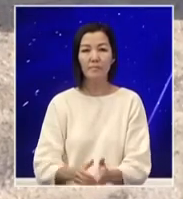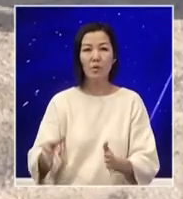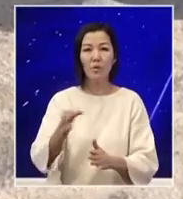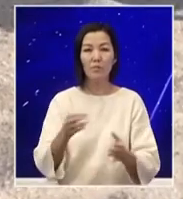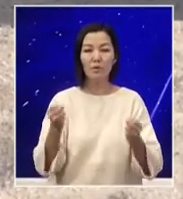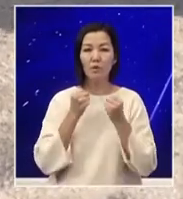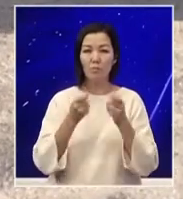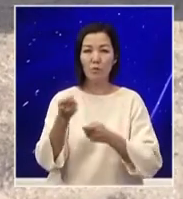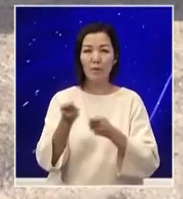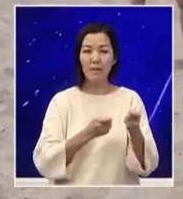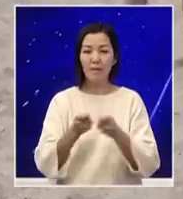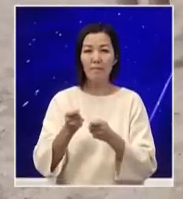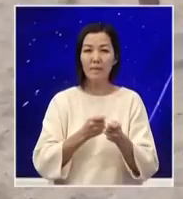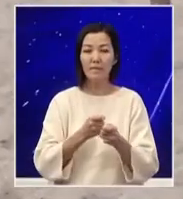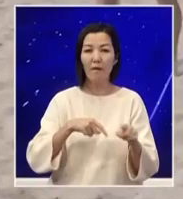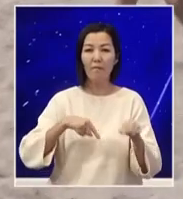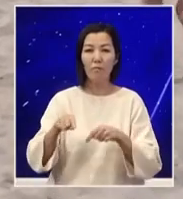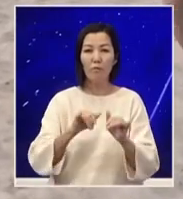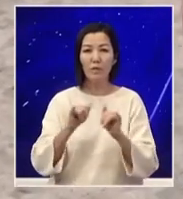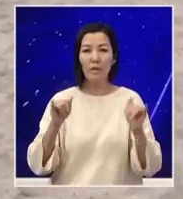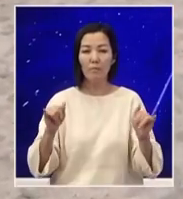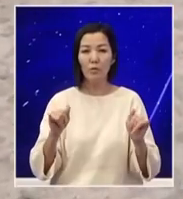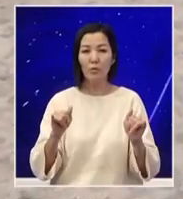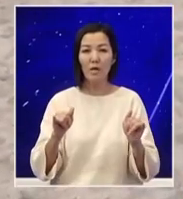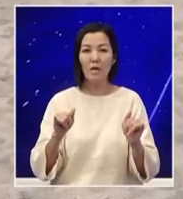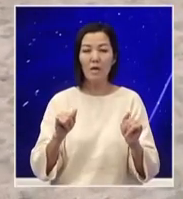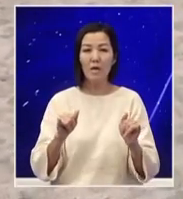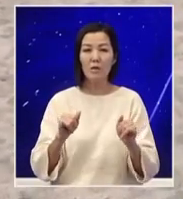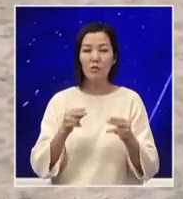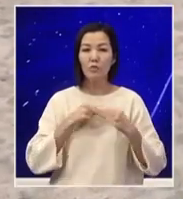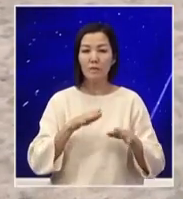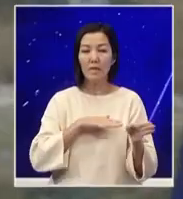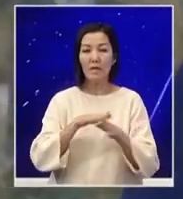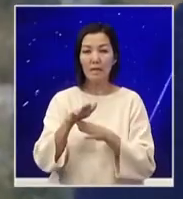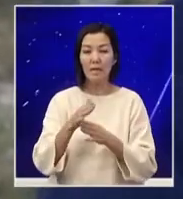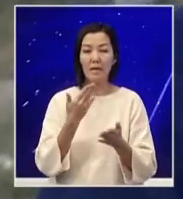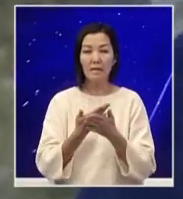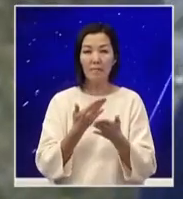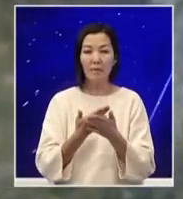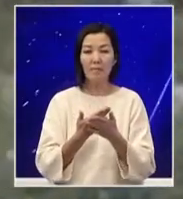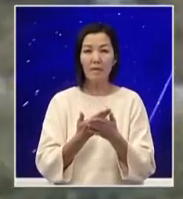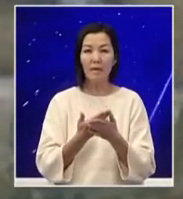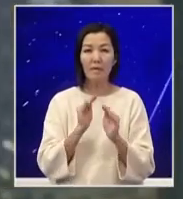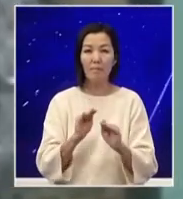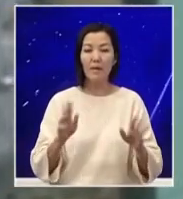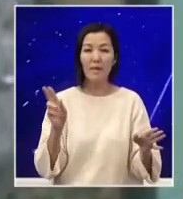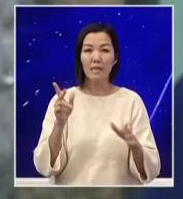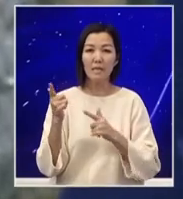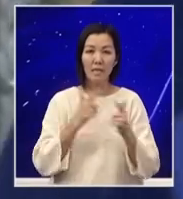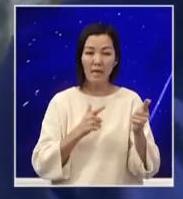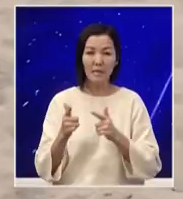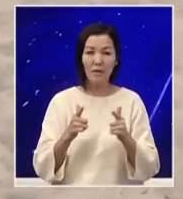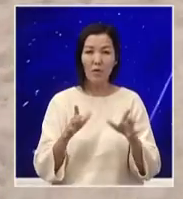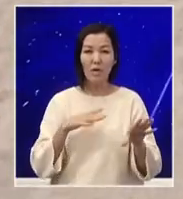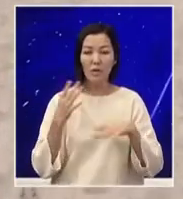Облыстық спорт басқармасы тарапынан жағажай футболын дамыту жолында бірқатар жұмыстар жүзеге асқан. Әсіресе ізбасарларды дайындау ісіне ерекше көңіл